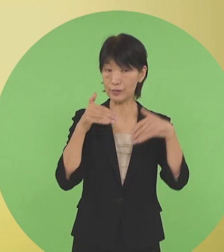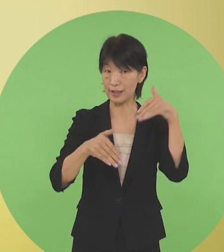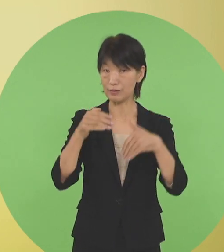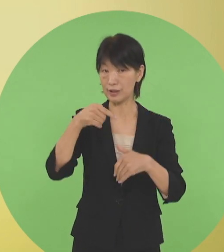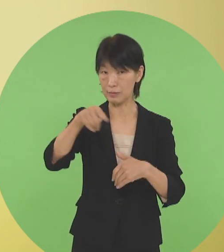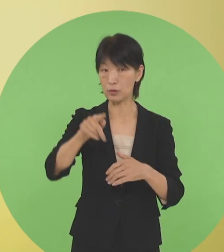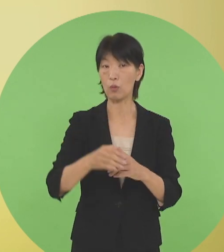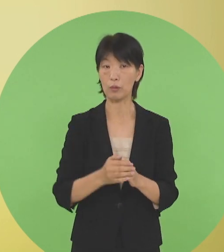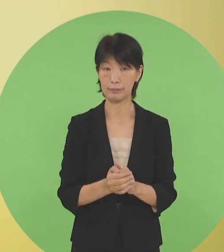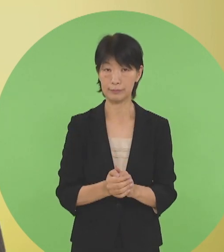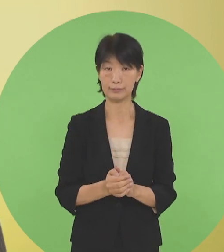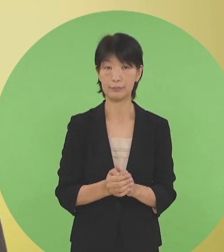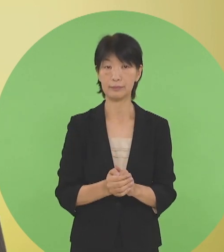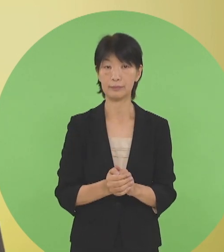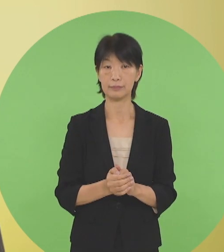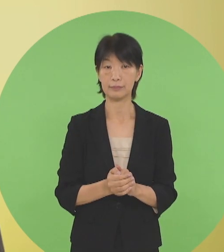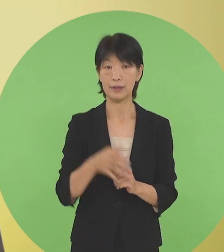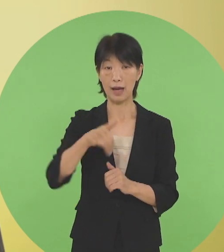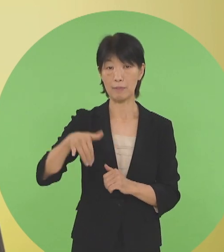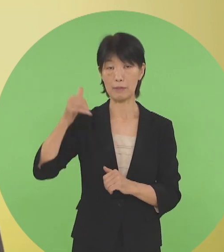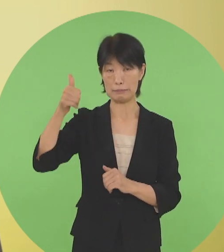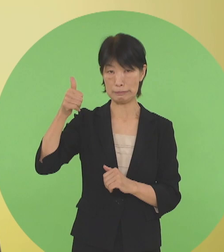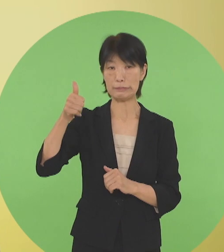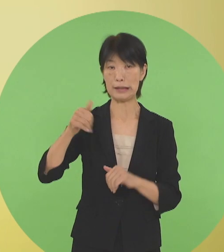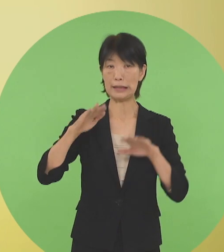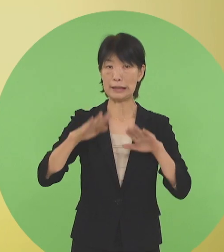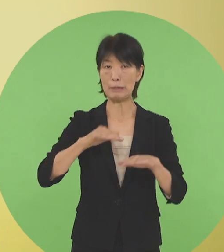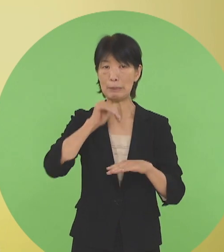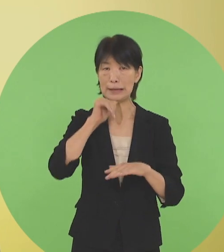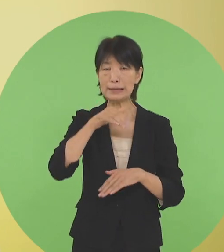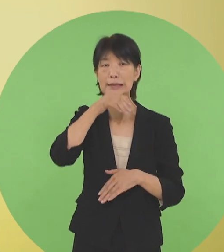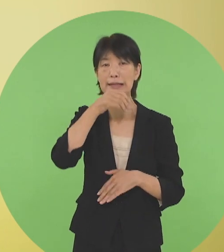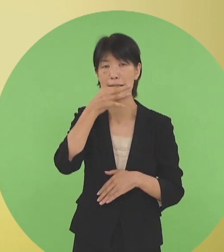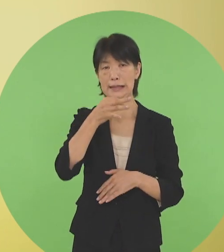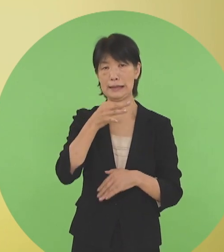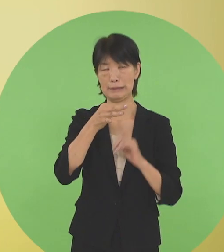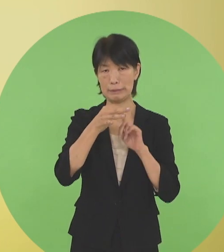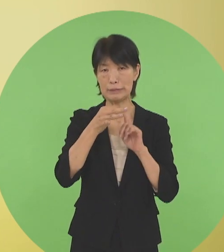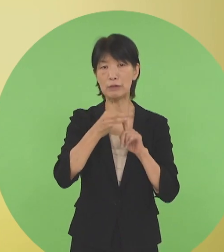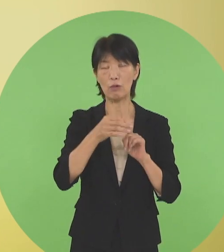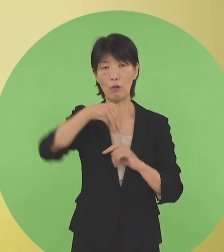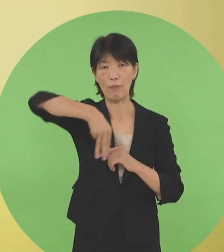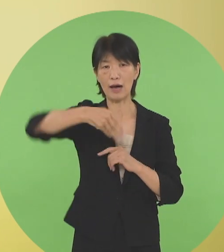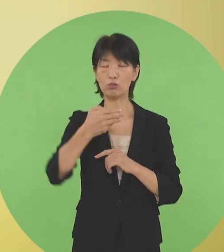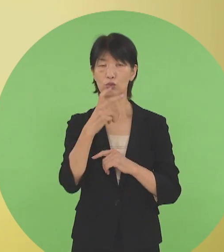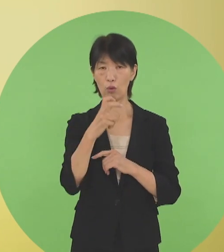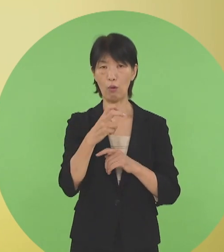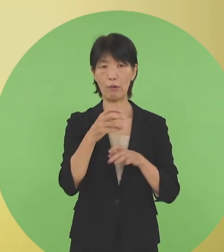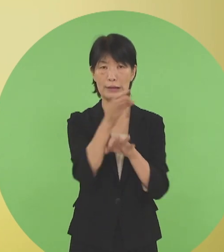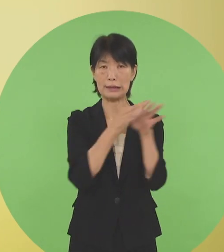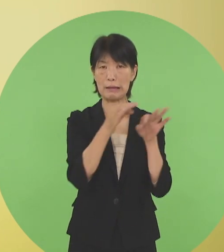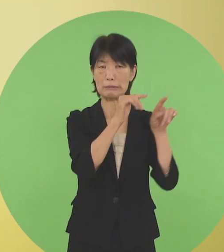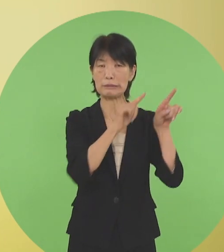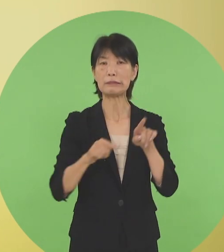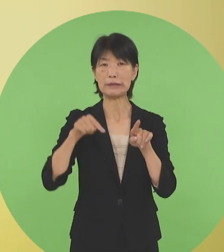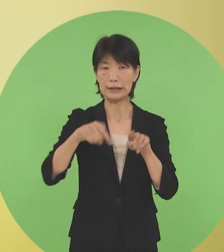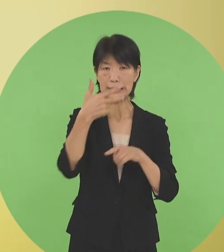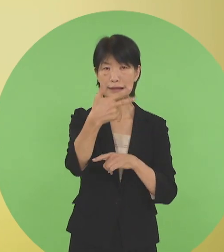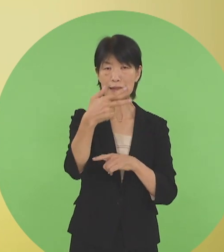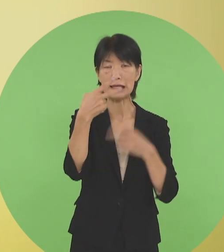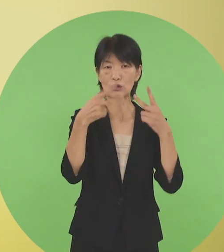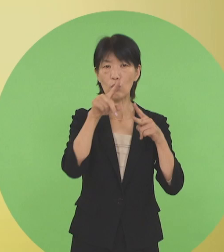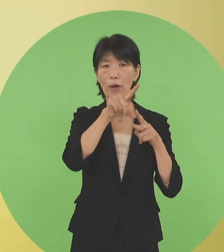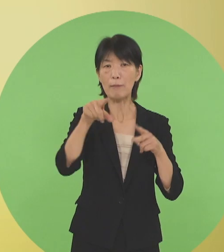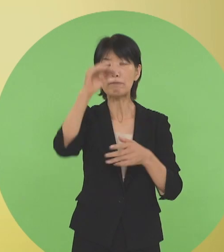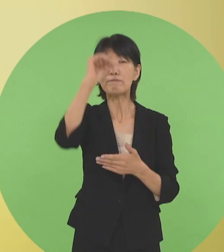挙にしていきましょう。安倍首相は今でも貧しい年金をマクロ経済スライドで7兆円も削